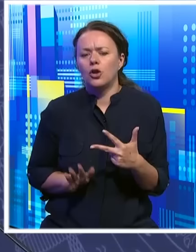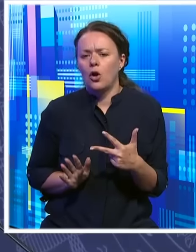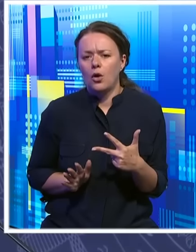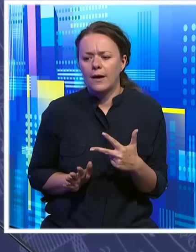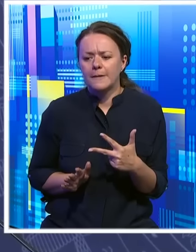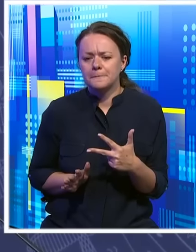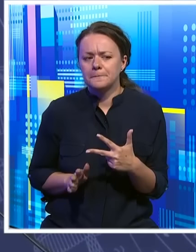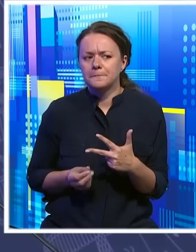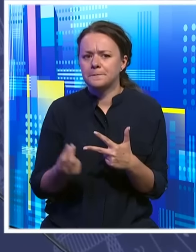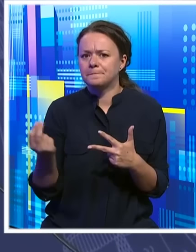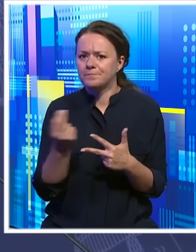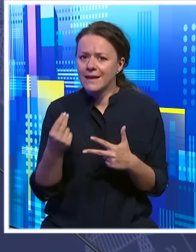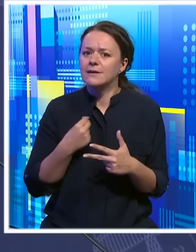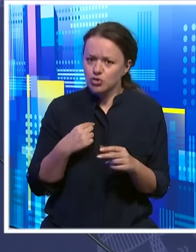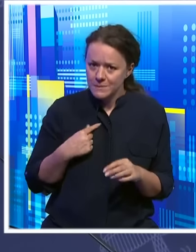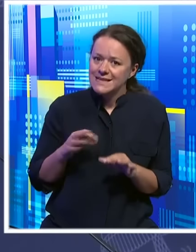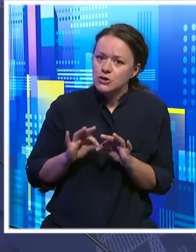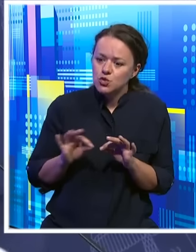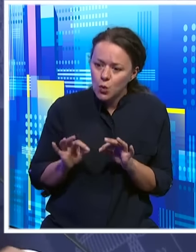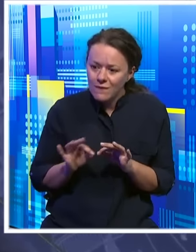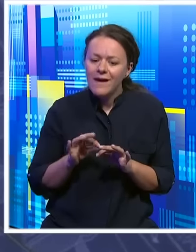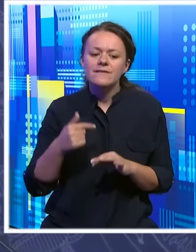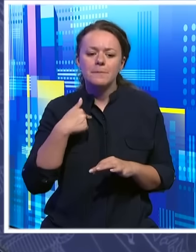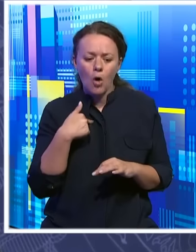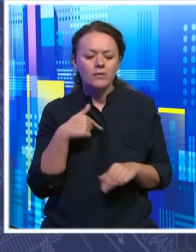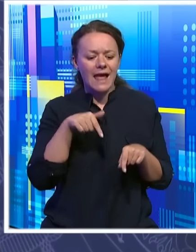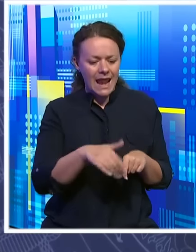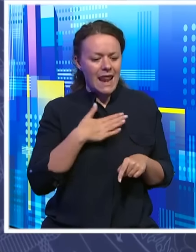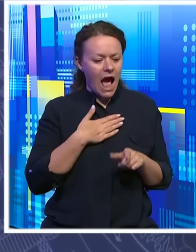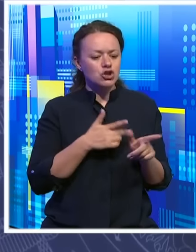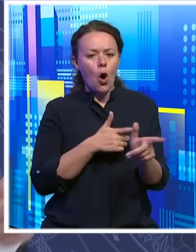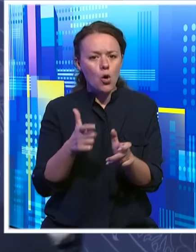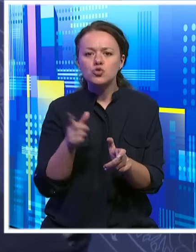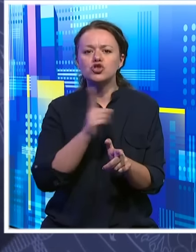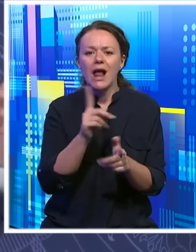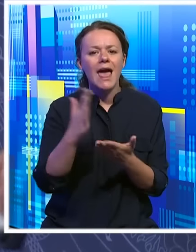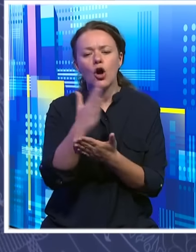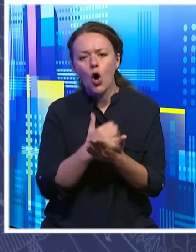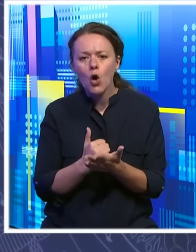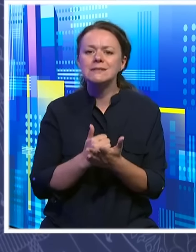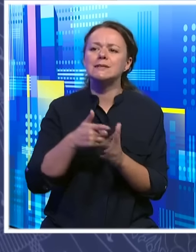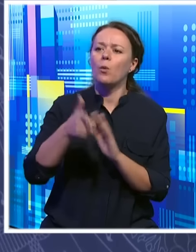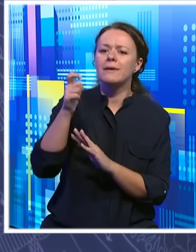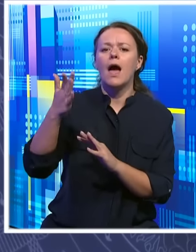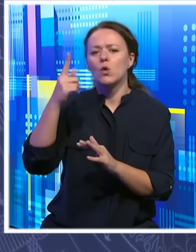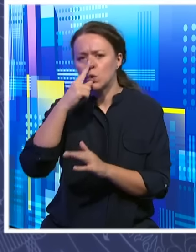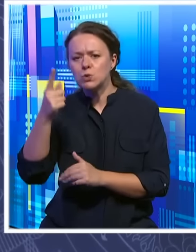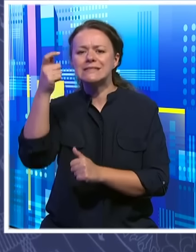Upravo da bismo se čuvali time da se iz srpskog oružja ne ubija neko od naše braće. Bilo Rusi, bilo Ukrajinci, bilo